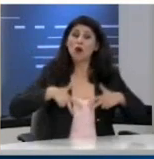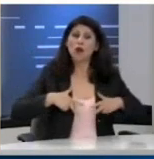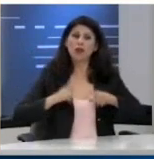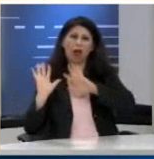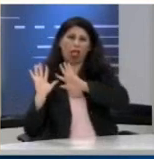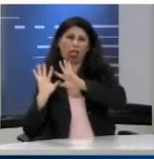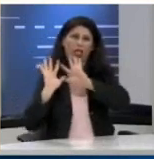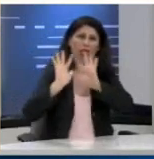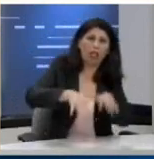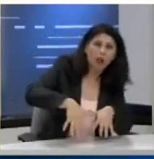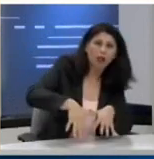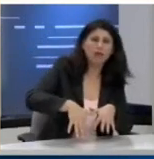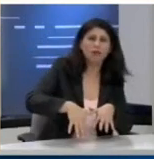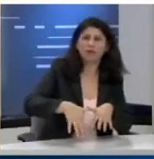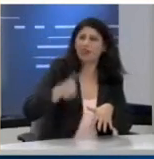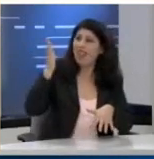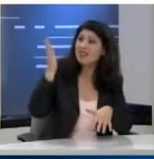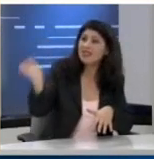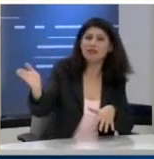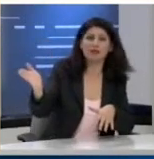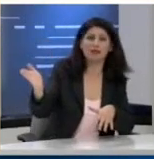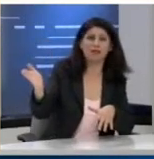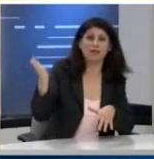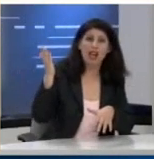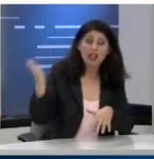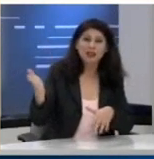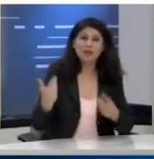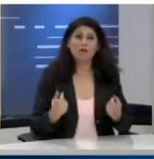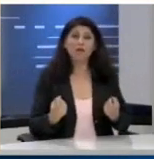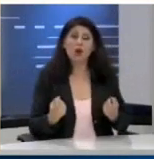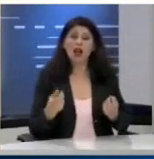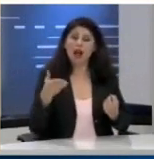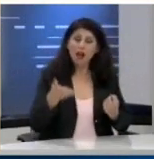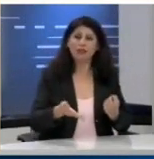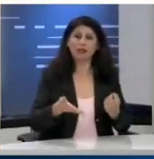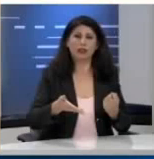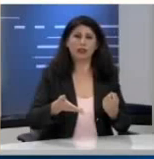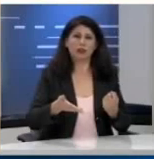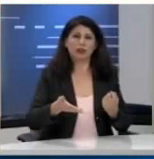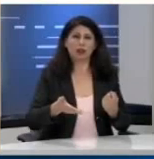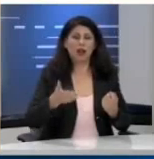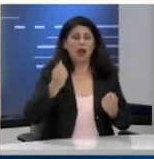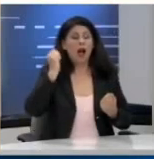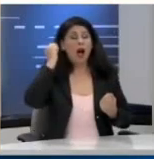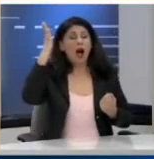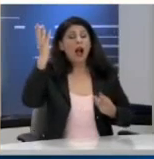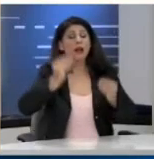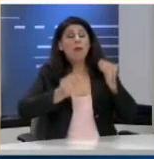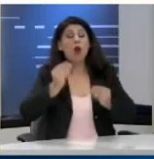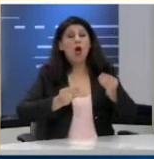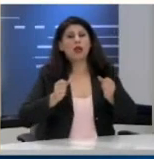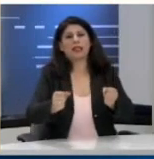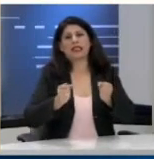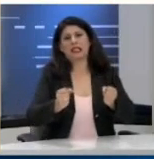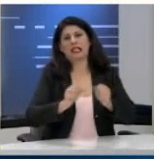γκρεμίστηκε. Εσείς ήσασταν αυτοί που προκαλέσατε αυτή την ανυπολόγιστη